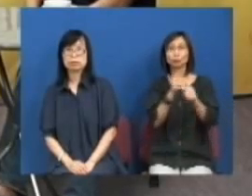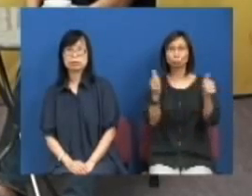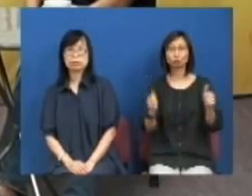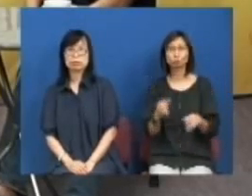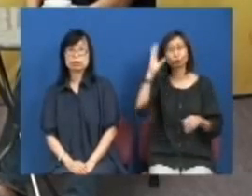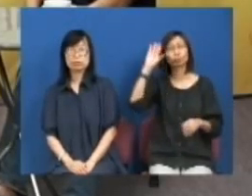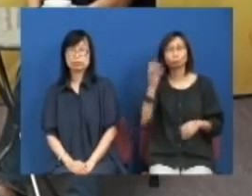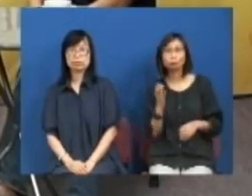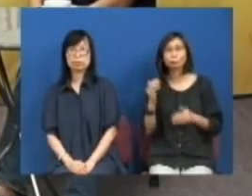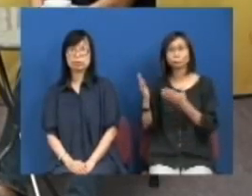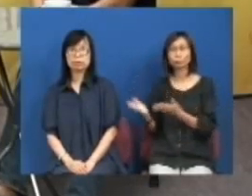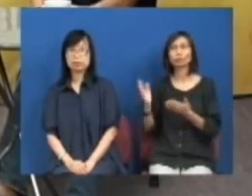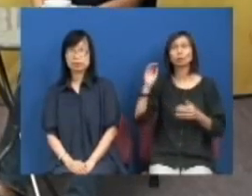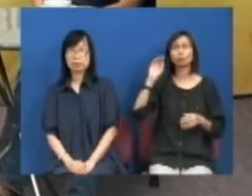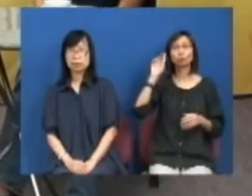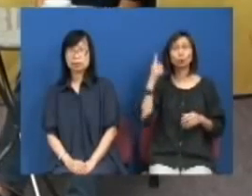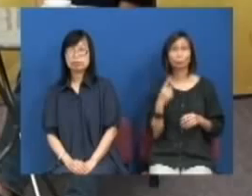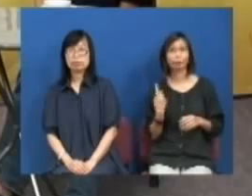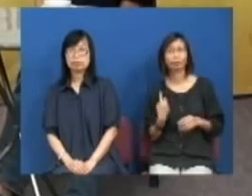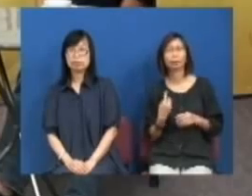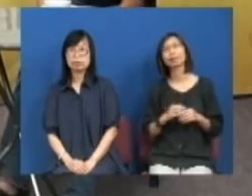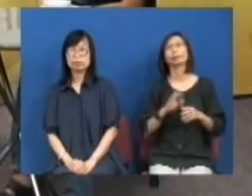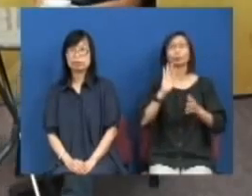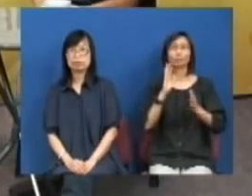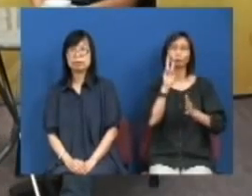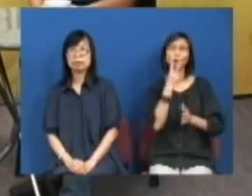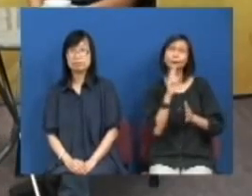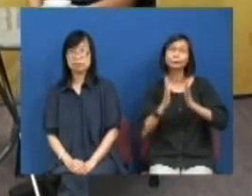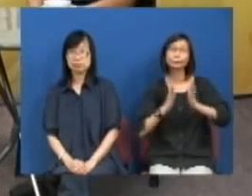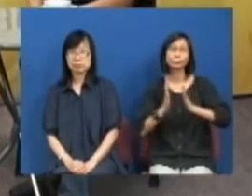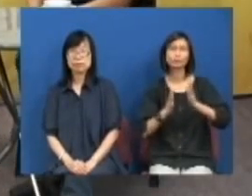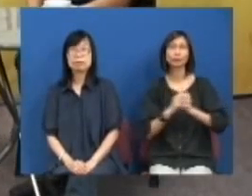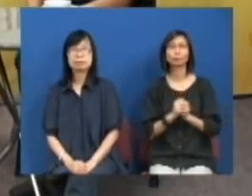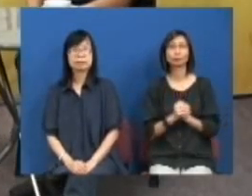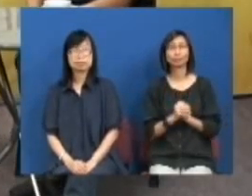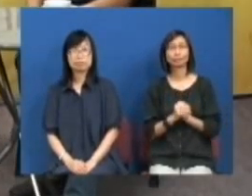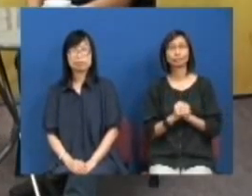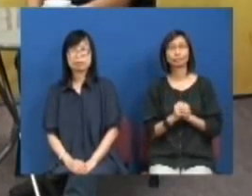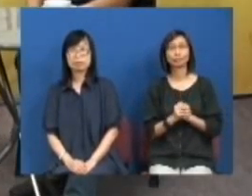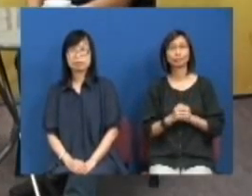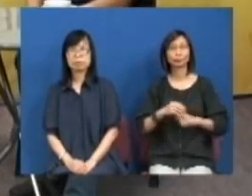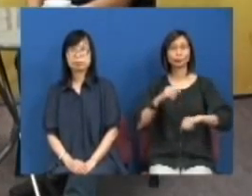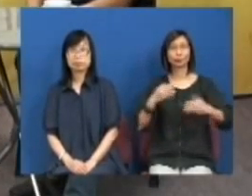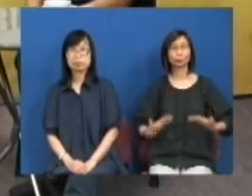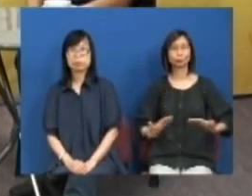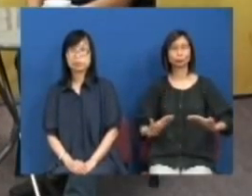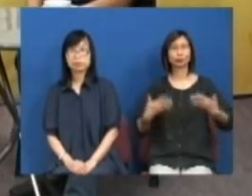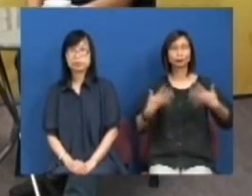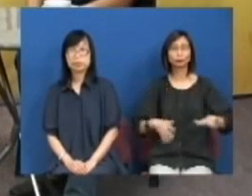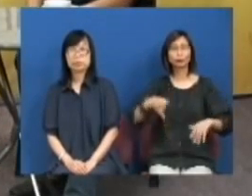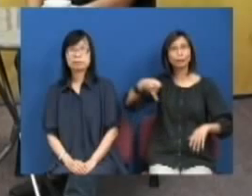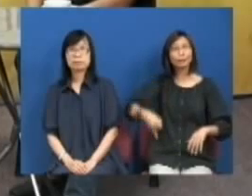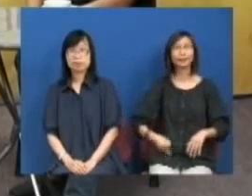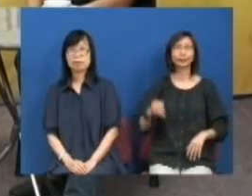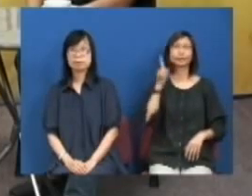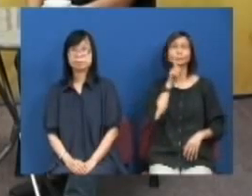Bonnie 同埋阿依一個阿偉蘭都幫我哋做依個手語嘅翻譯啦。咁個節目時間到依一度，或者下個星期再